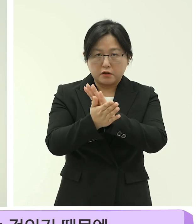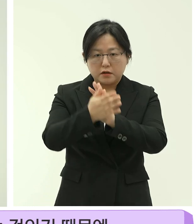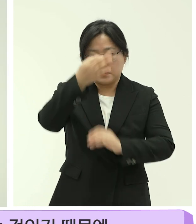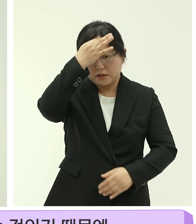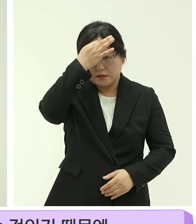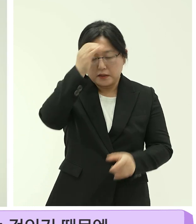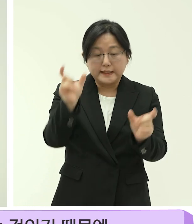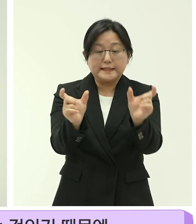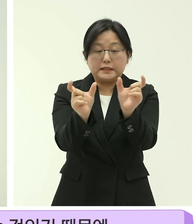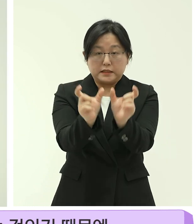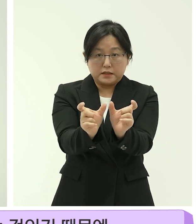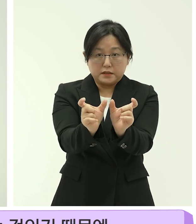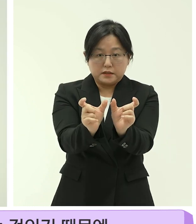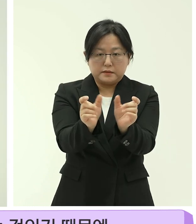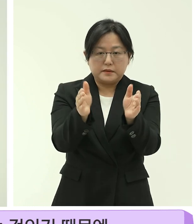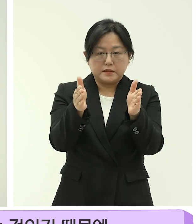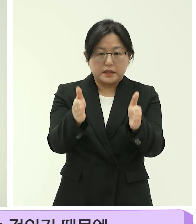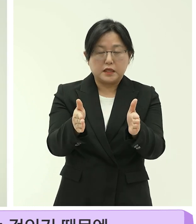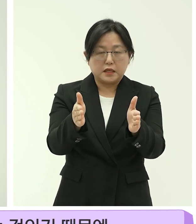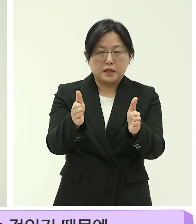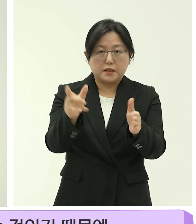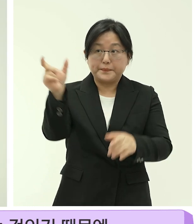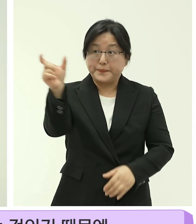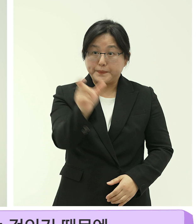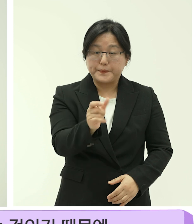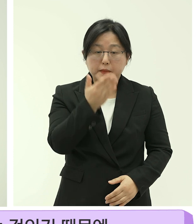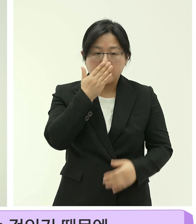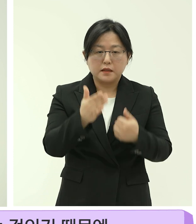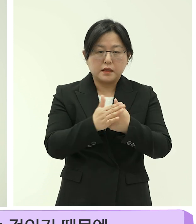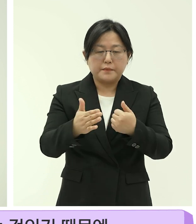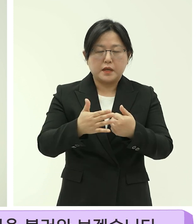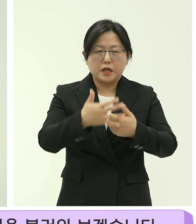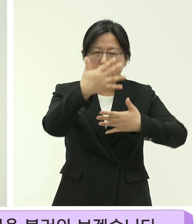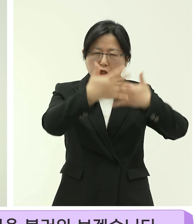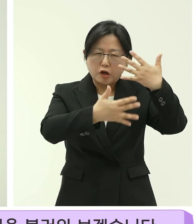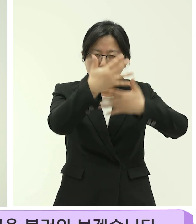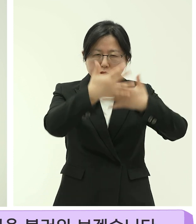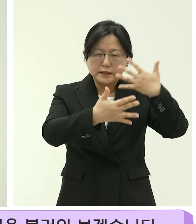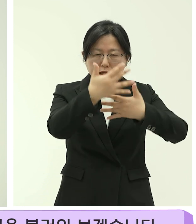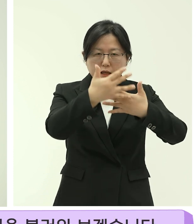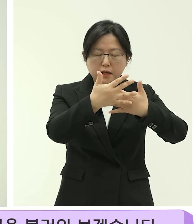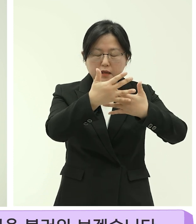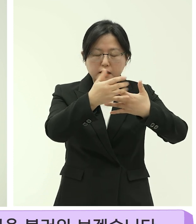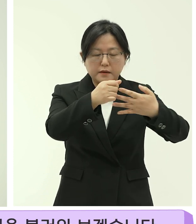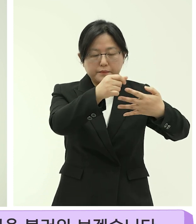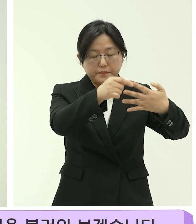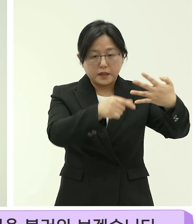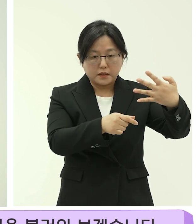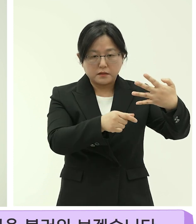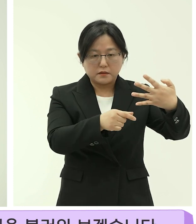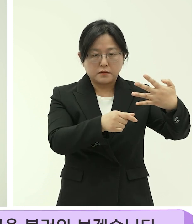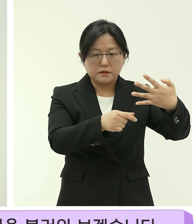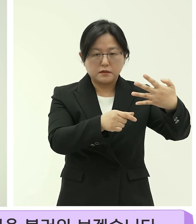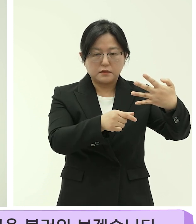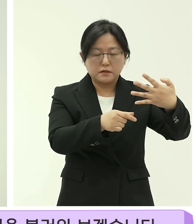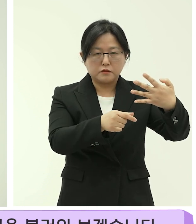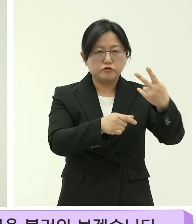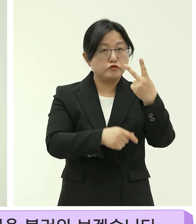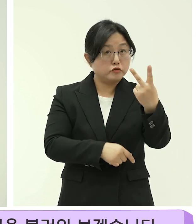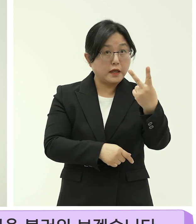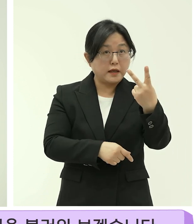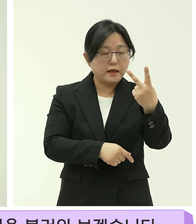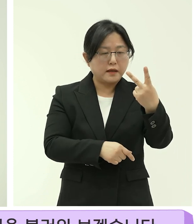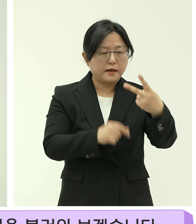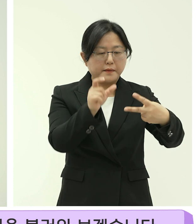전환 효과는 클립과 클립 사이에 적용되는 거기 때문에 미디어 프로젝트 패널의 미디어